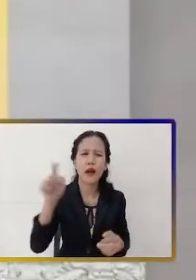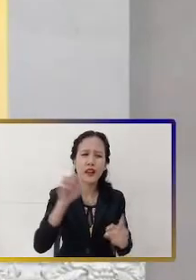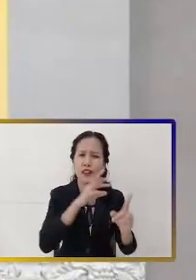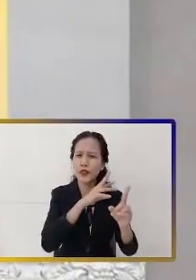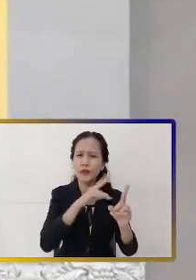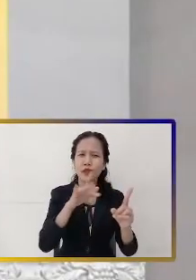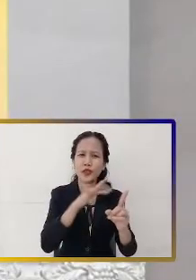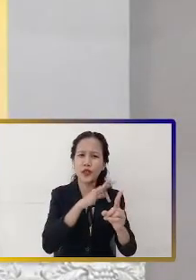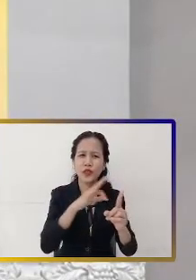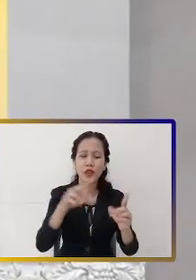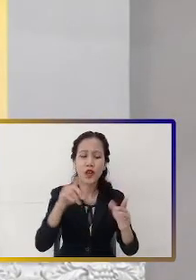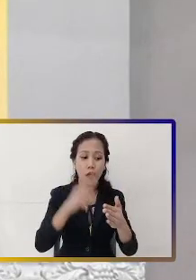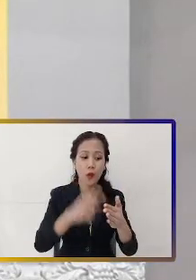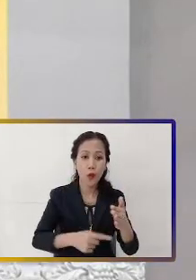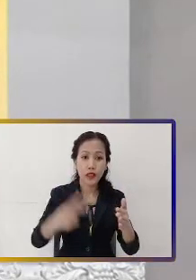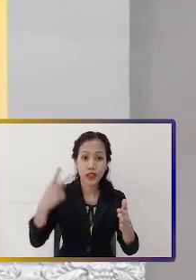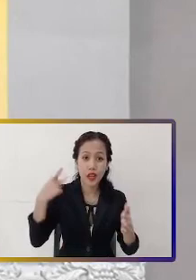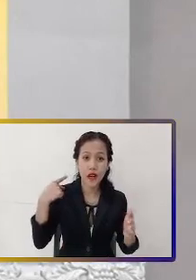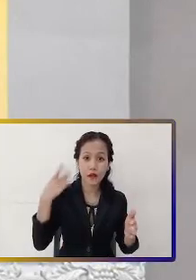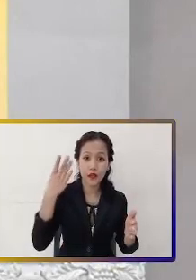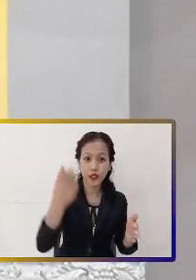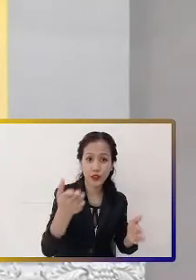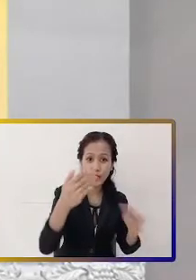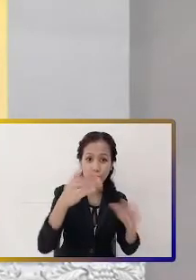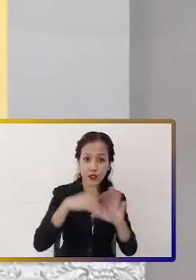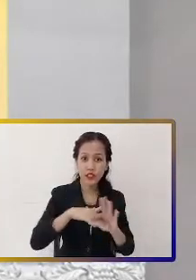meron kayo sa bahay niyo at sa buhay niyo ngayon.